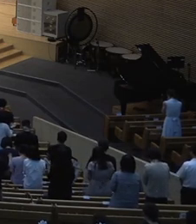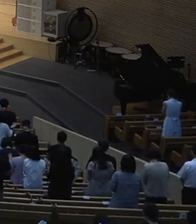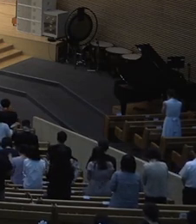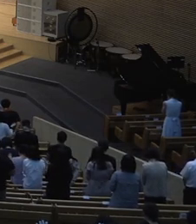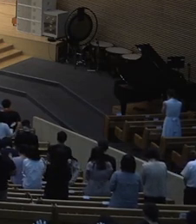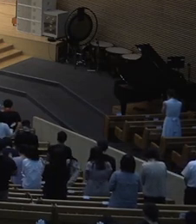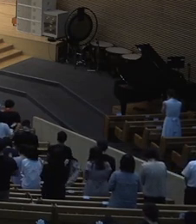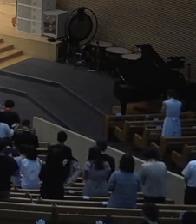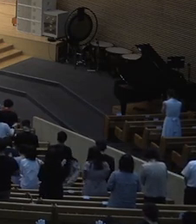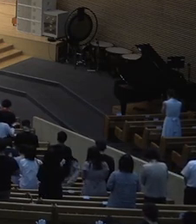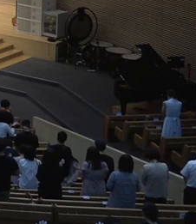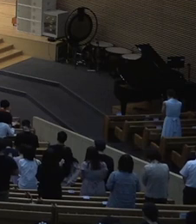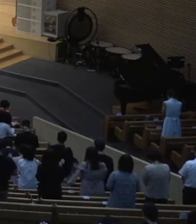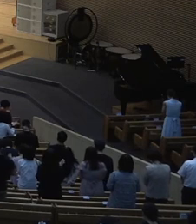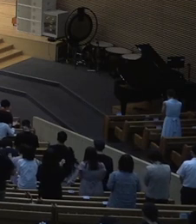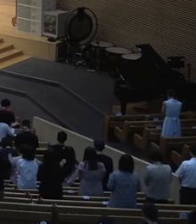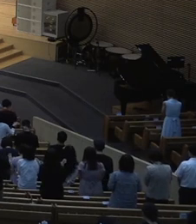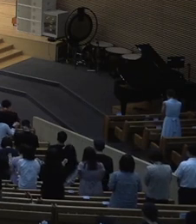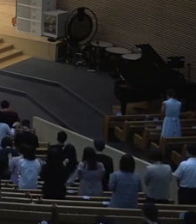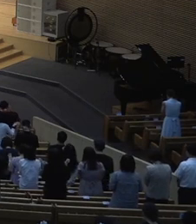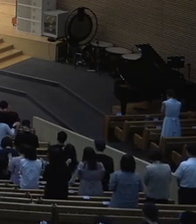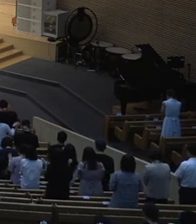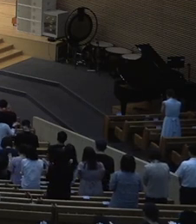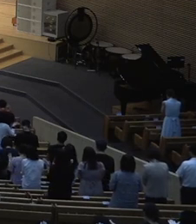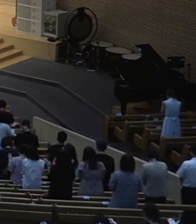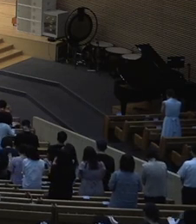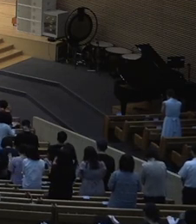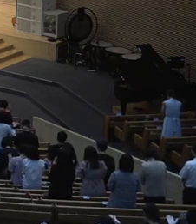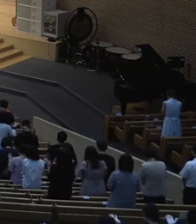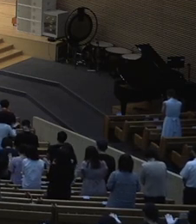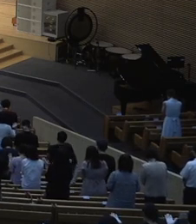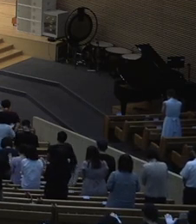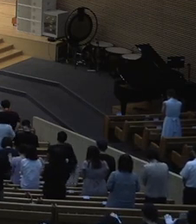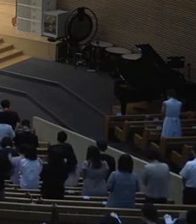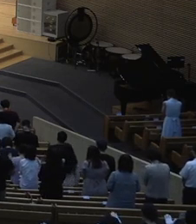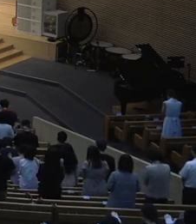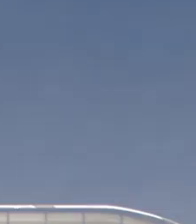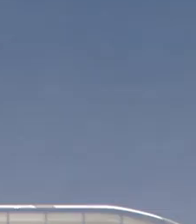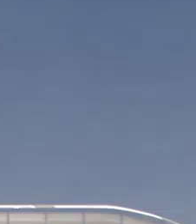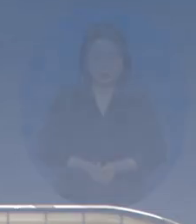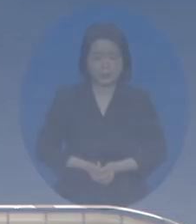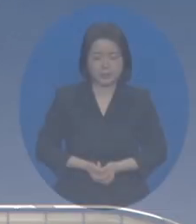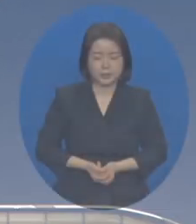오늘도 충만해 하소서.